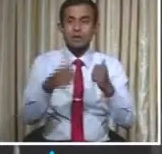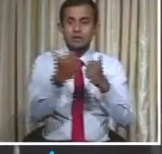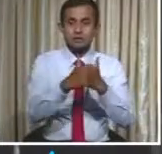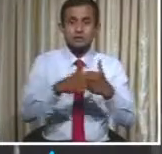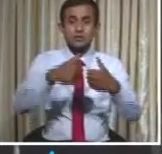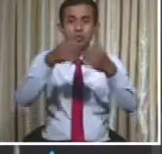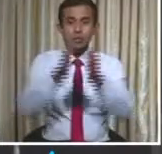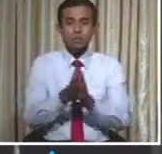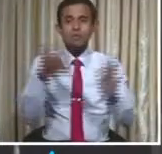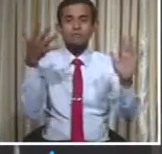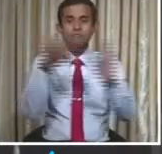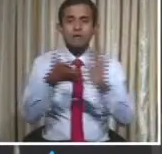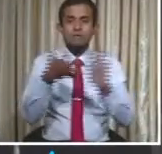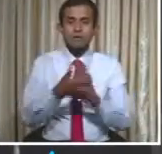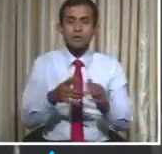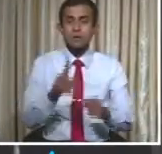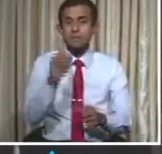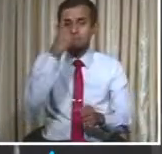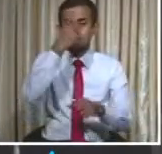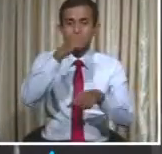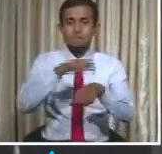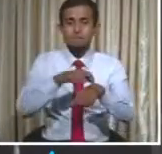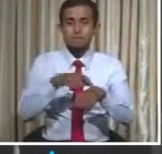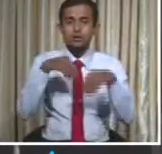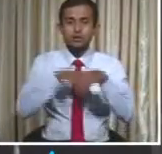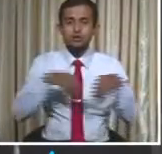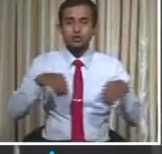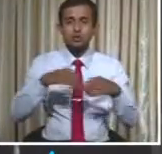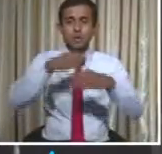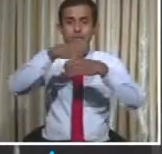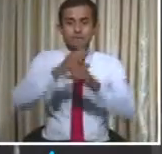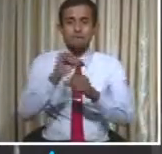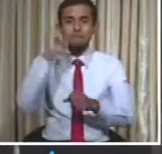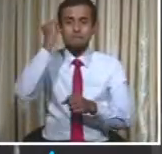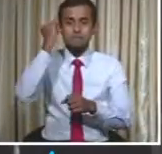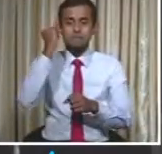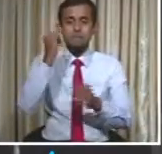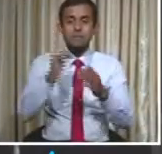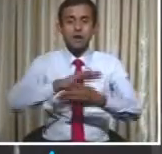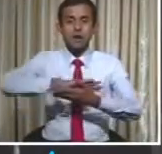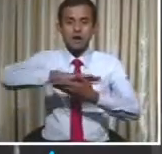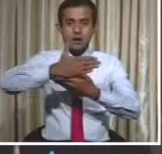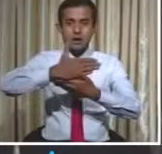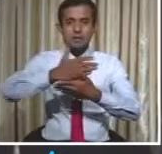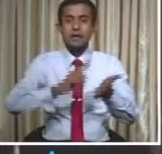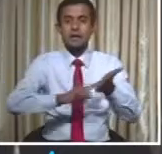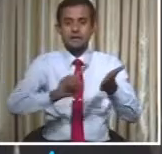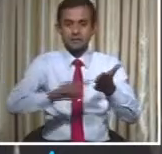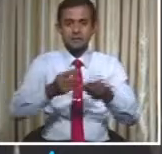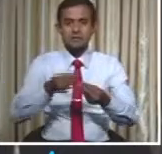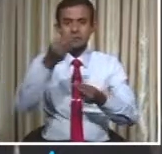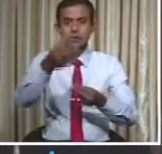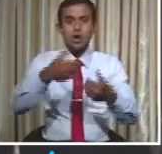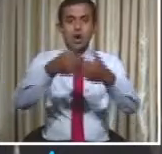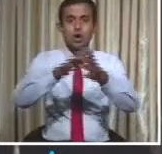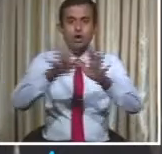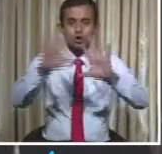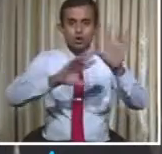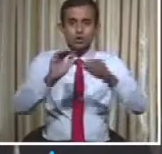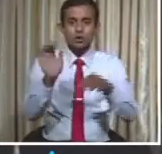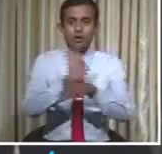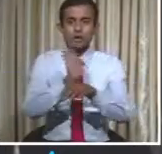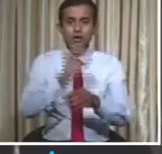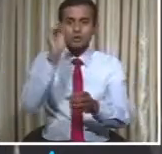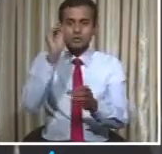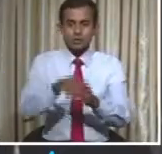सियाल गत्वरदी पलवेनी वतावट कृषिकर्म पर्यवेक्षण निर्णयदारिंट अपि लैपटॉप टॉपि देनवा टैब एकक दीला सियलुम दत्त परिगणकगत